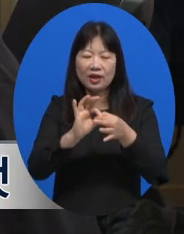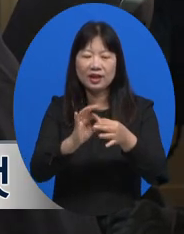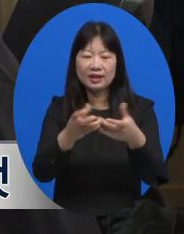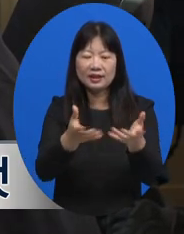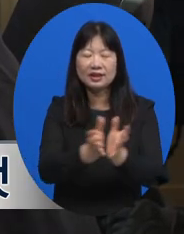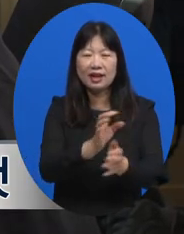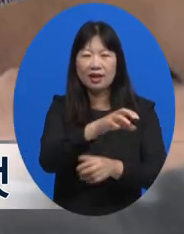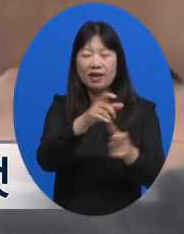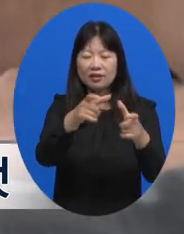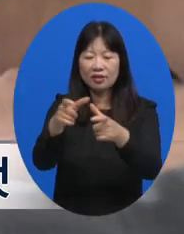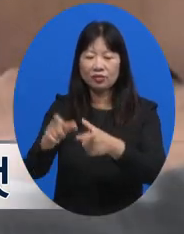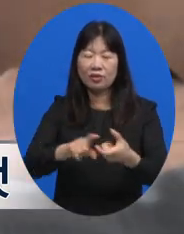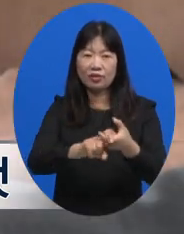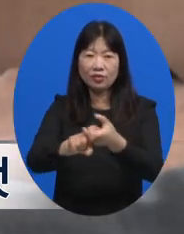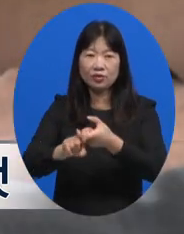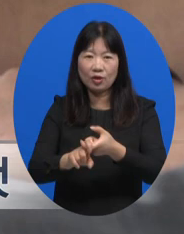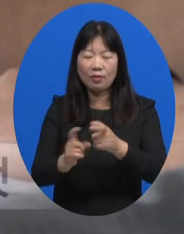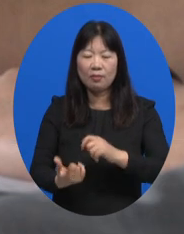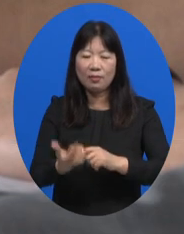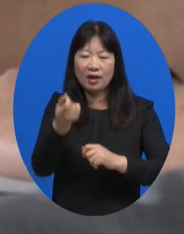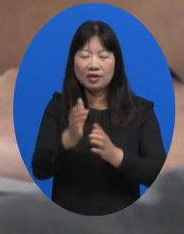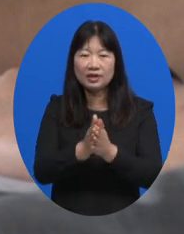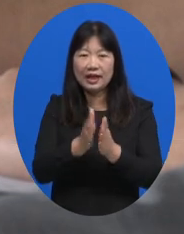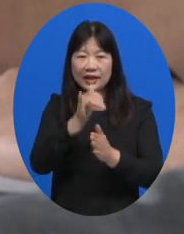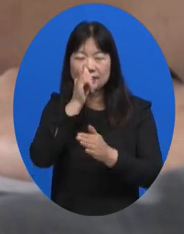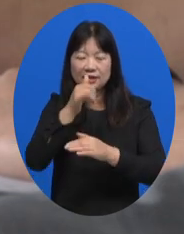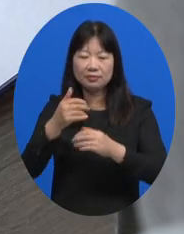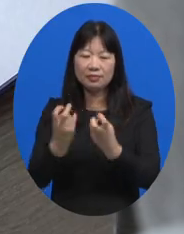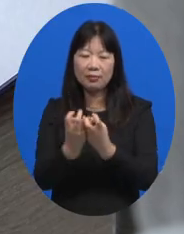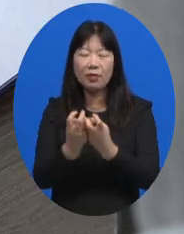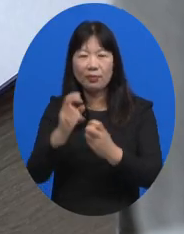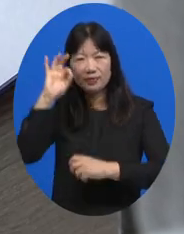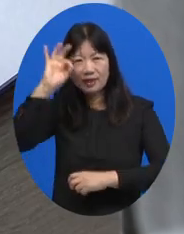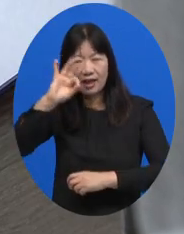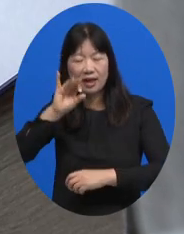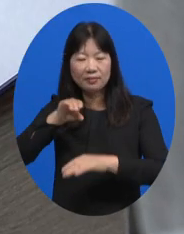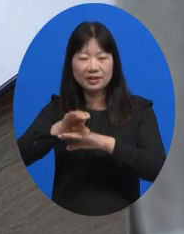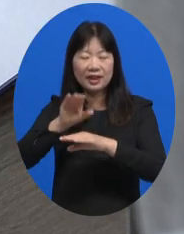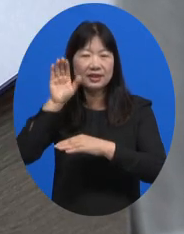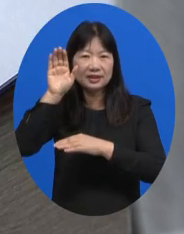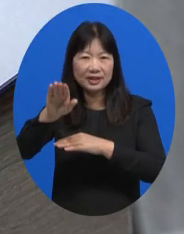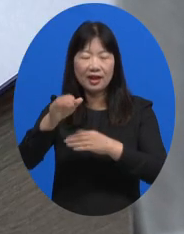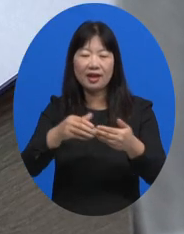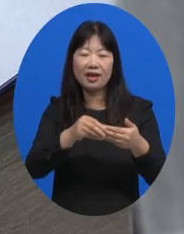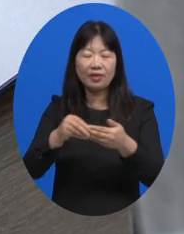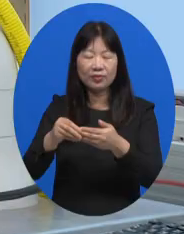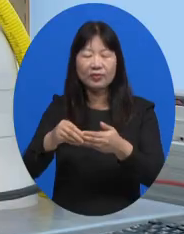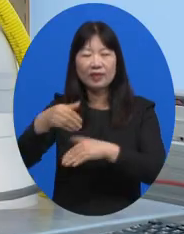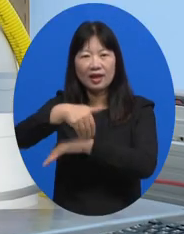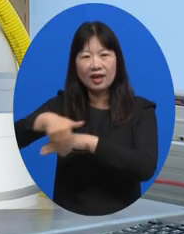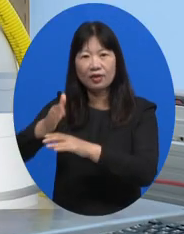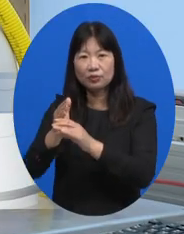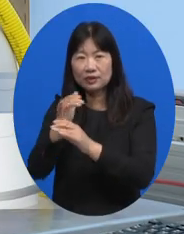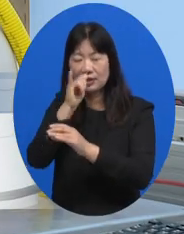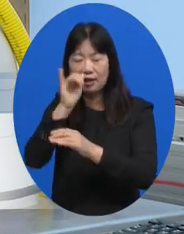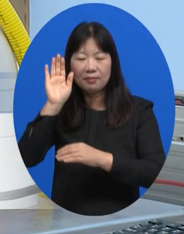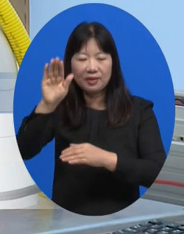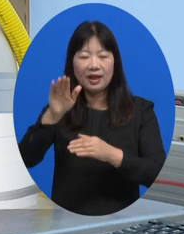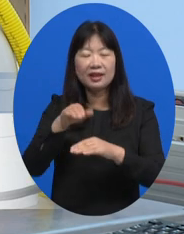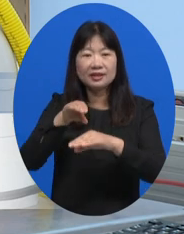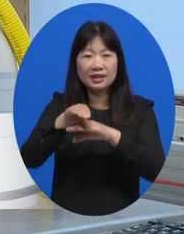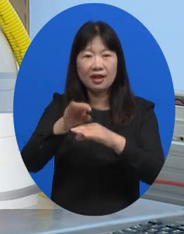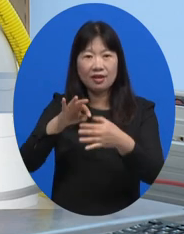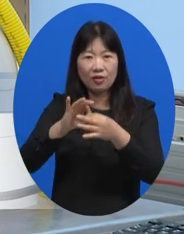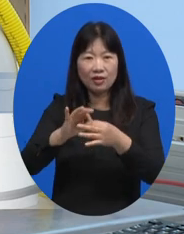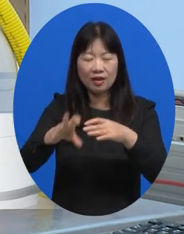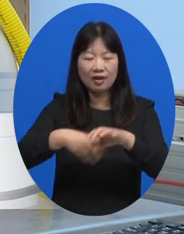등 각 시군 연계는 물론 바로 실행할 수 있는 전략을 발굴해 미래차 산업을 선도한다는 구상. 이번 미래차